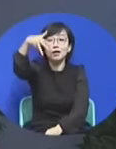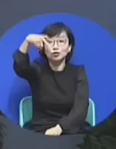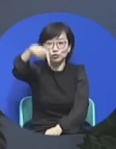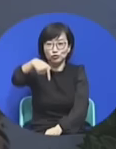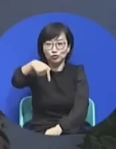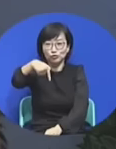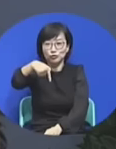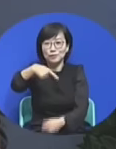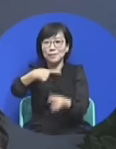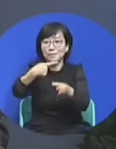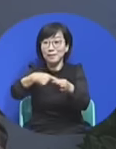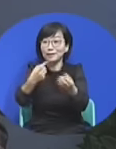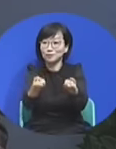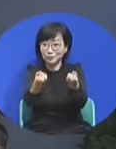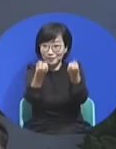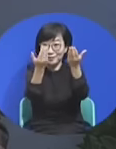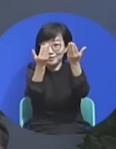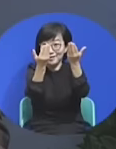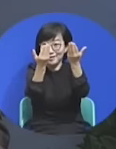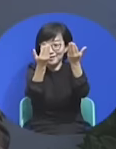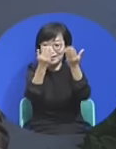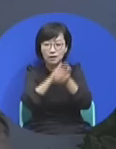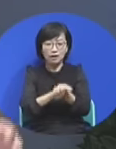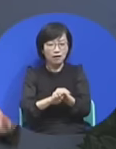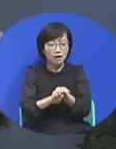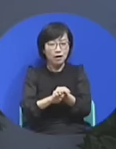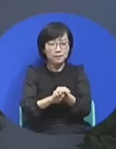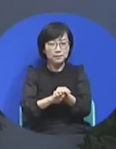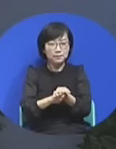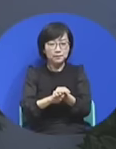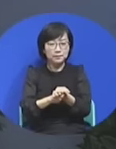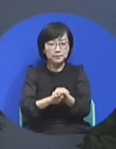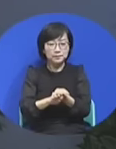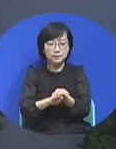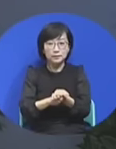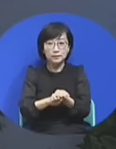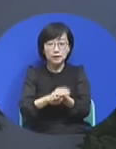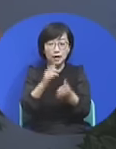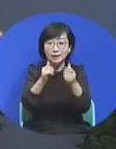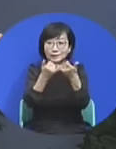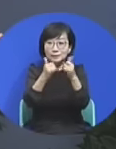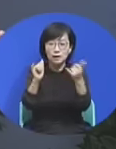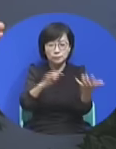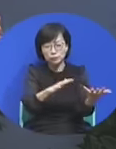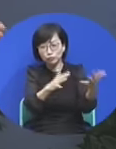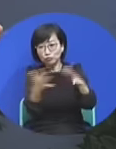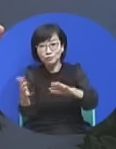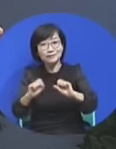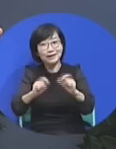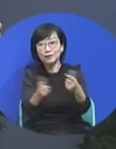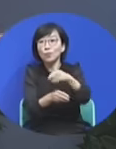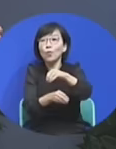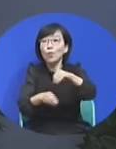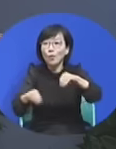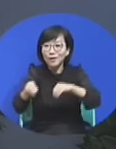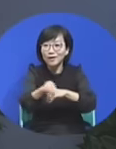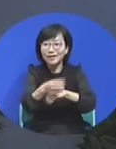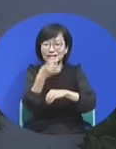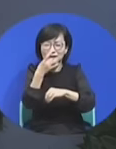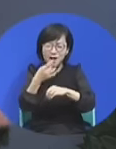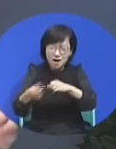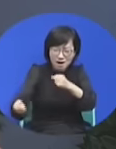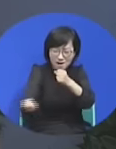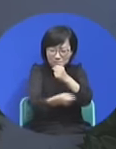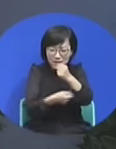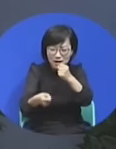ingathering. 그리고 이스라엘 민족이 죽는 줄 알았는데 곡식을 거두어 창고에 들였다. 수장절 이렇게 추수감사절이죠. That